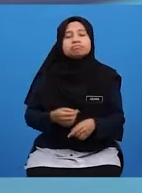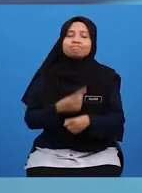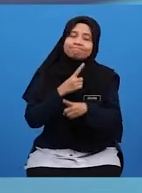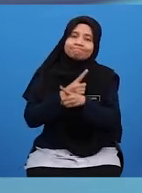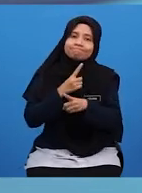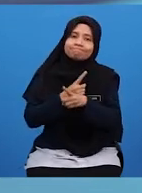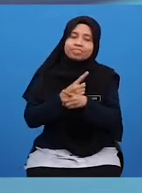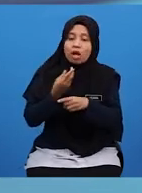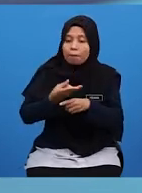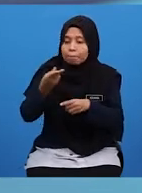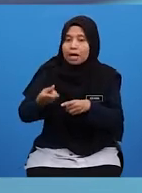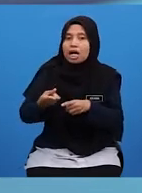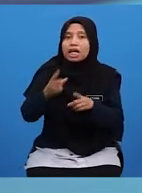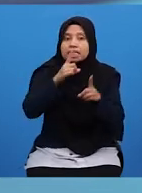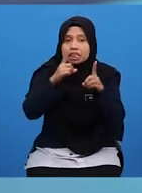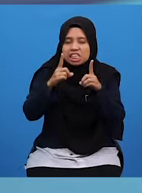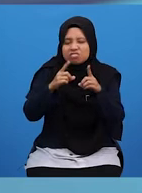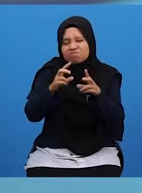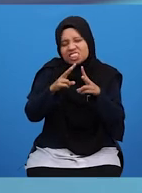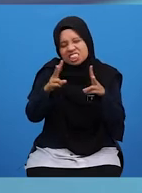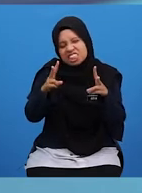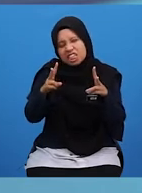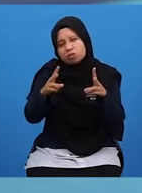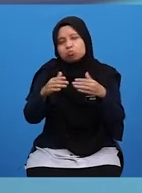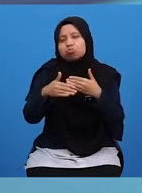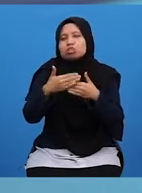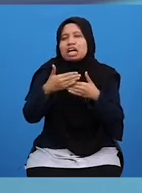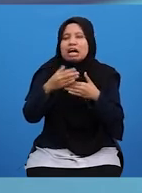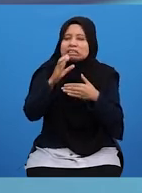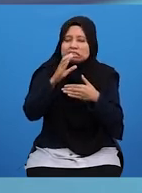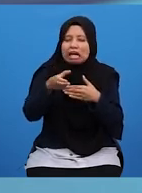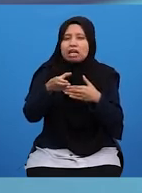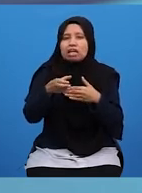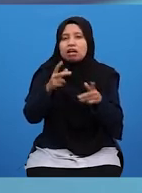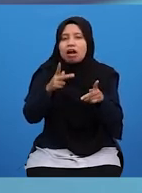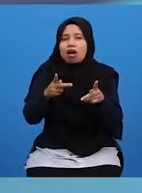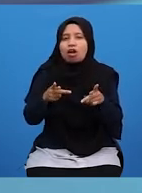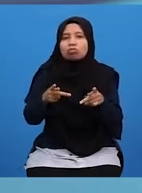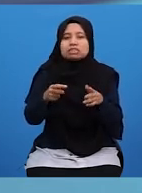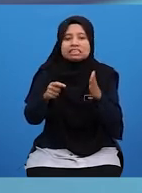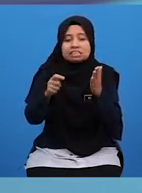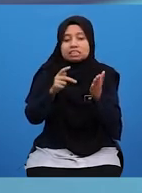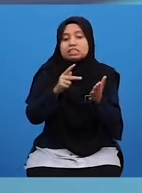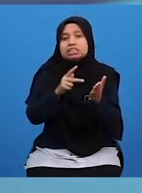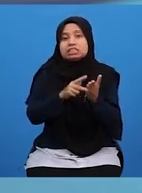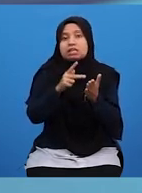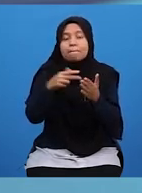Tepat sekali. Bahan lilin ini sensitif dan mudah cair apabila terdedah dengan